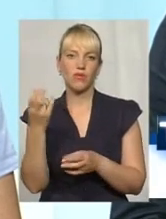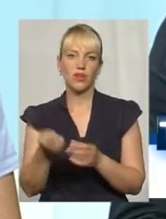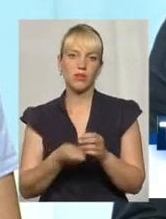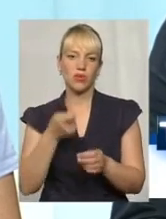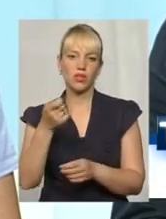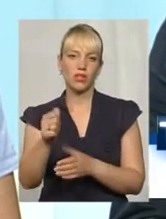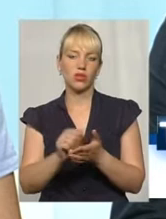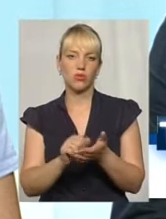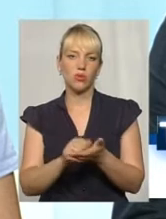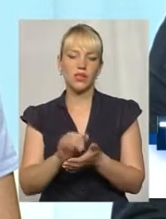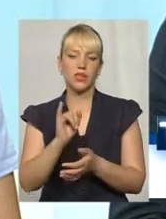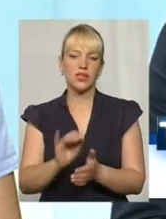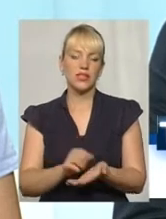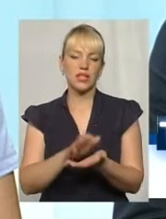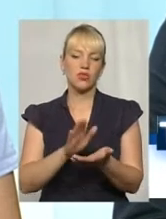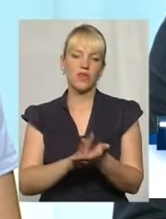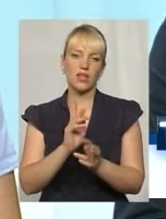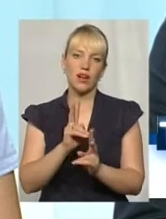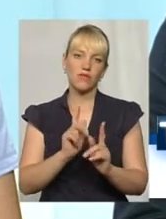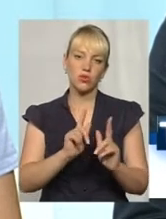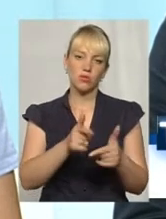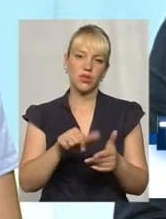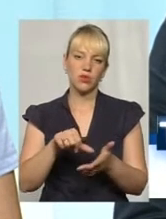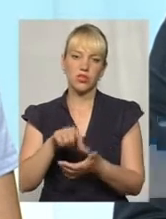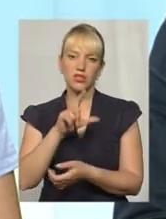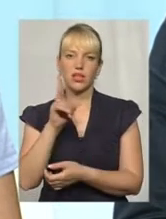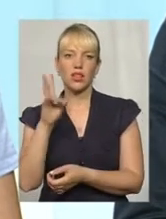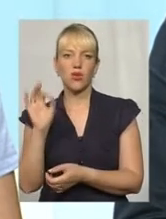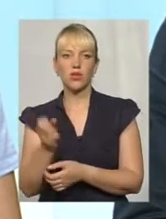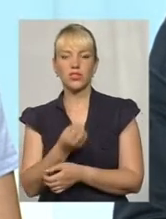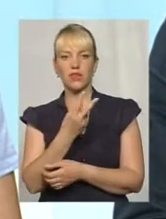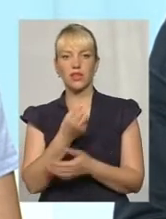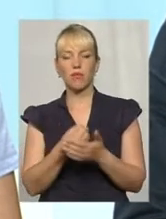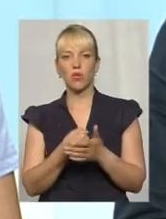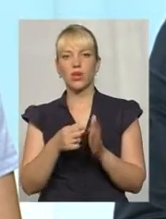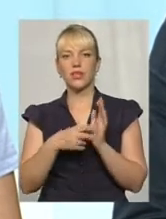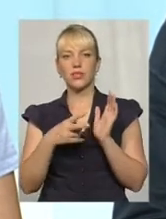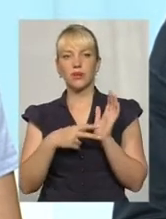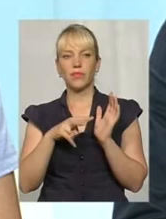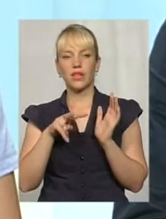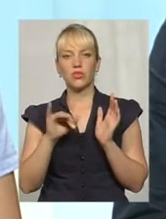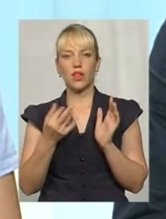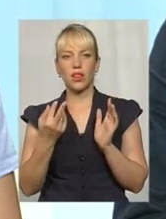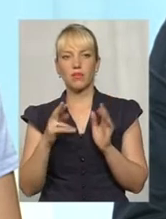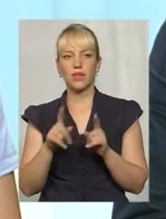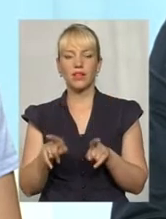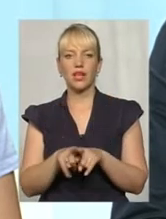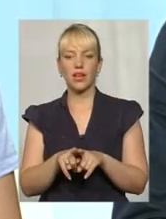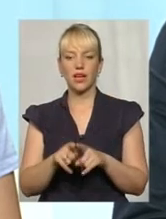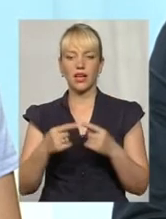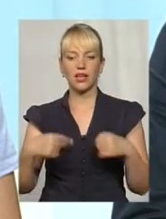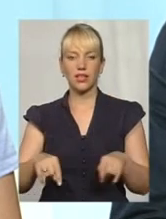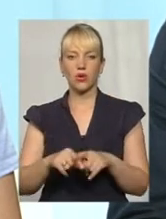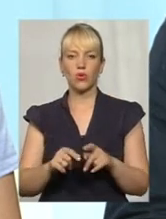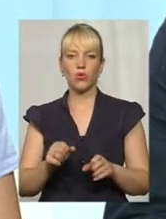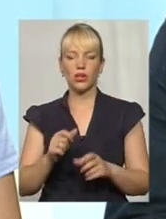зареєструватися як вступники і як учасники ЗНО з 12 по 17 липня. Така категорія абітурієнтів з